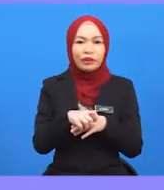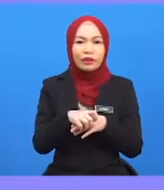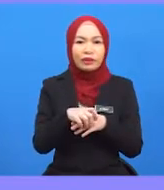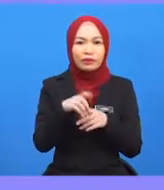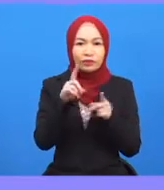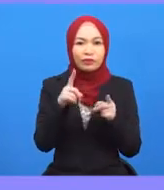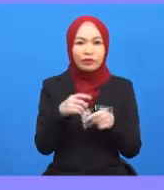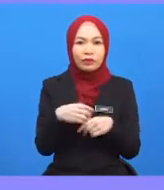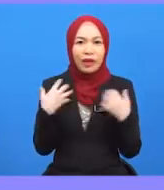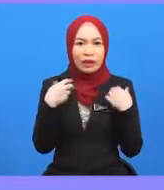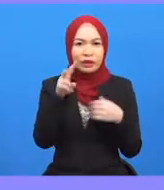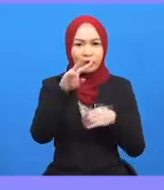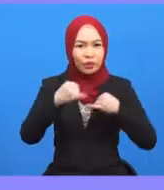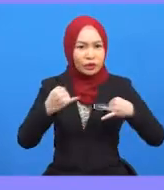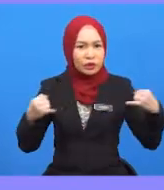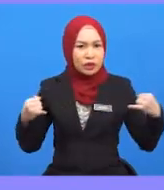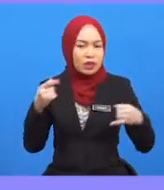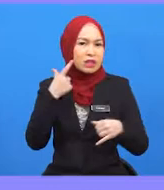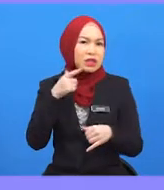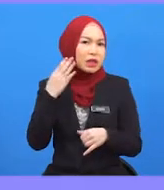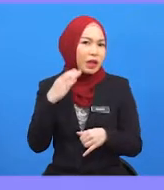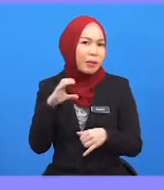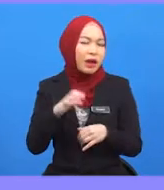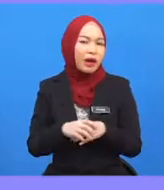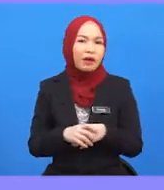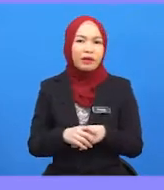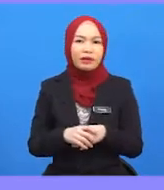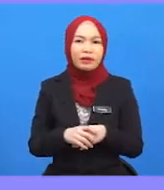Okay, ini adalah rupa lebah dan penyengat.